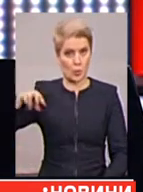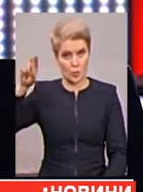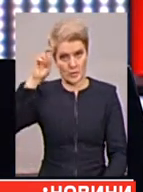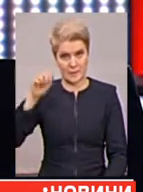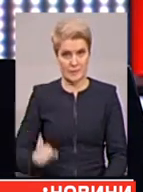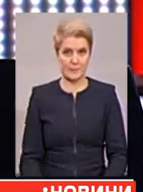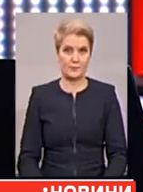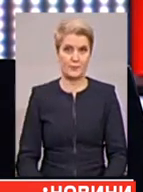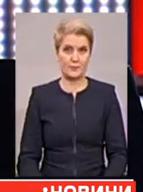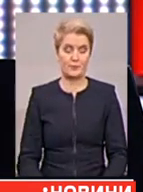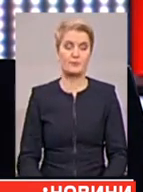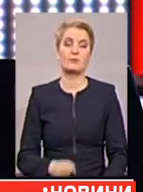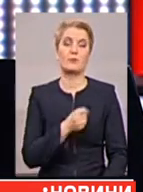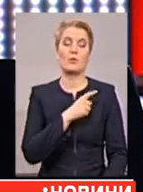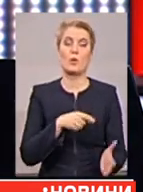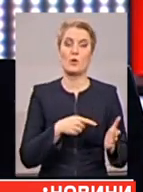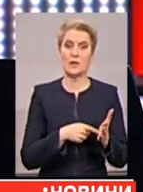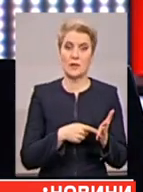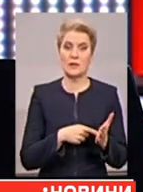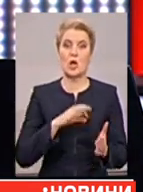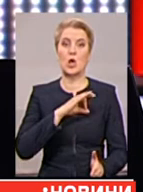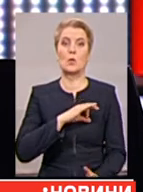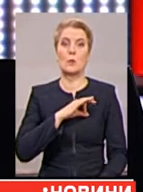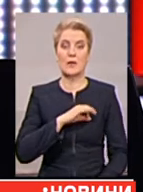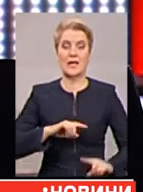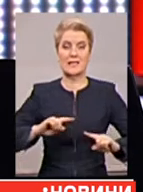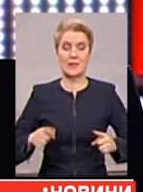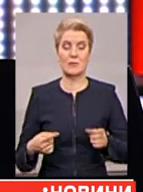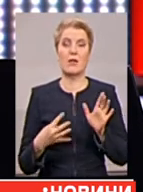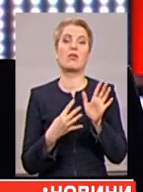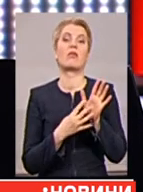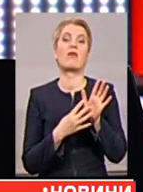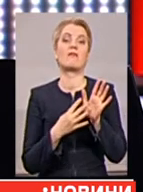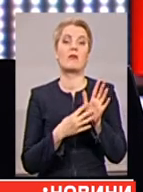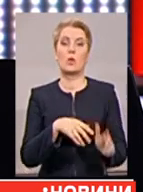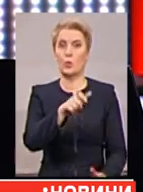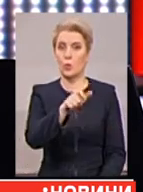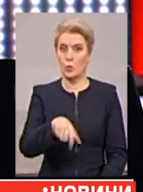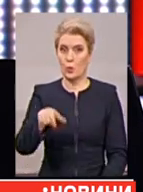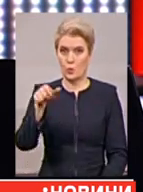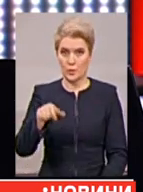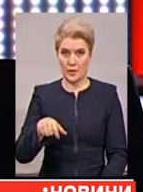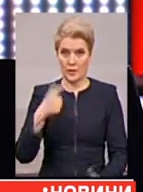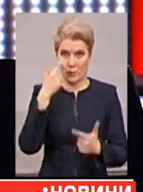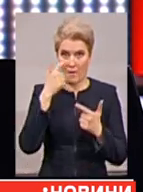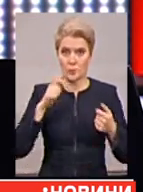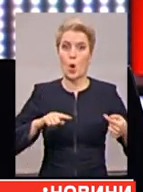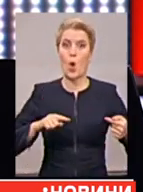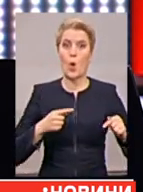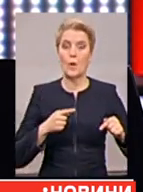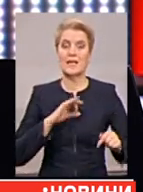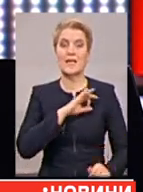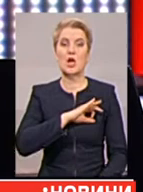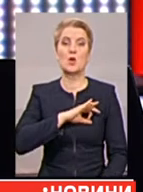В Одесі Служба безпеки України затримала 9 людей. Про це повідомив керівник головного управління військової контррозвідки СБУ